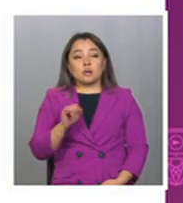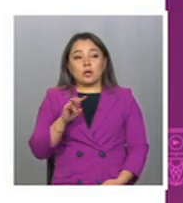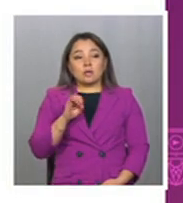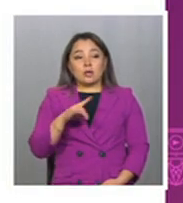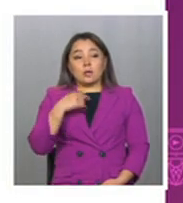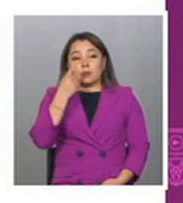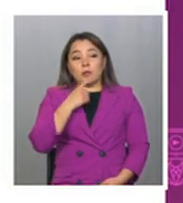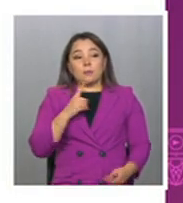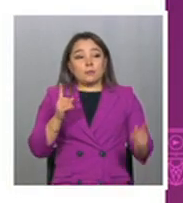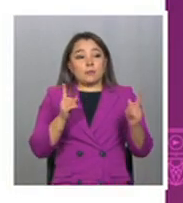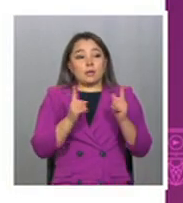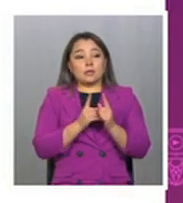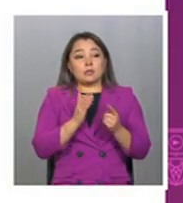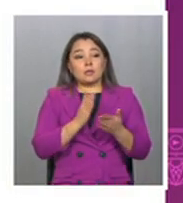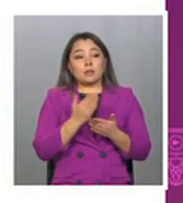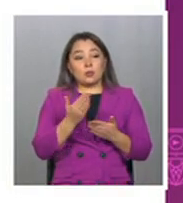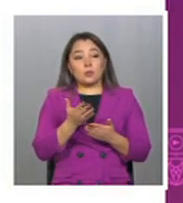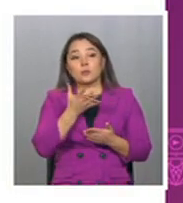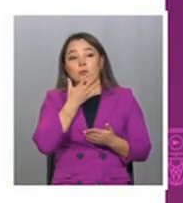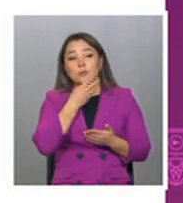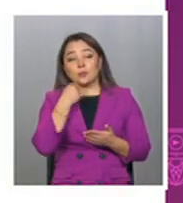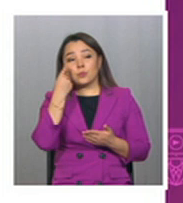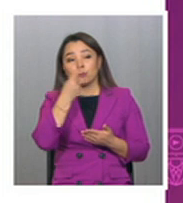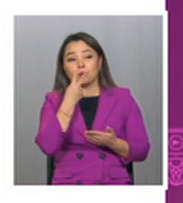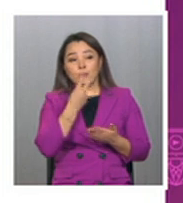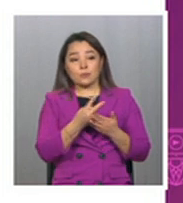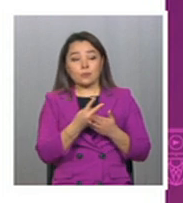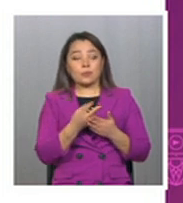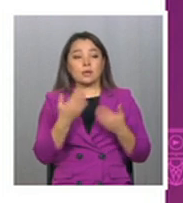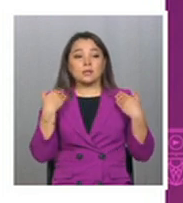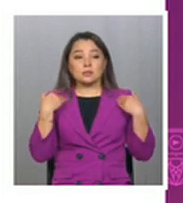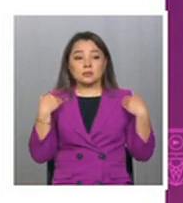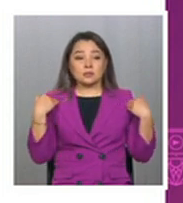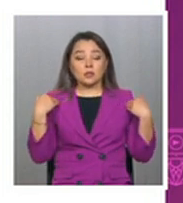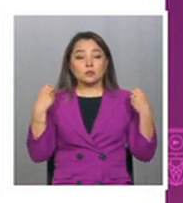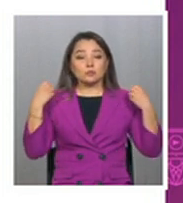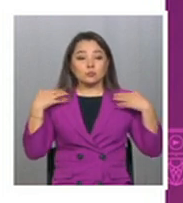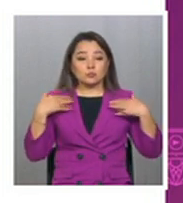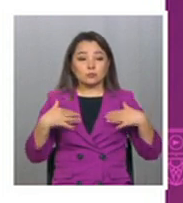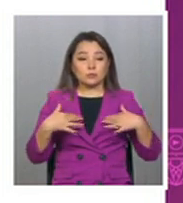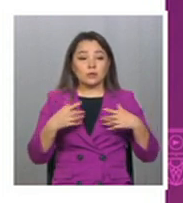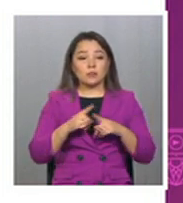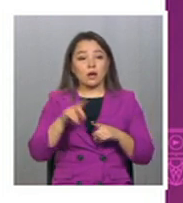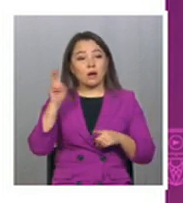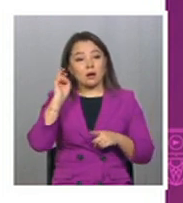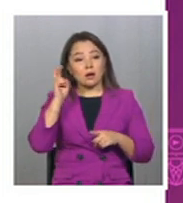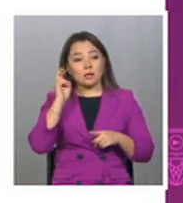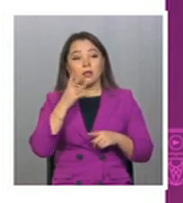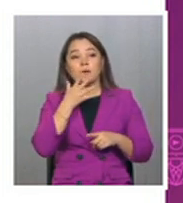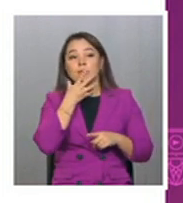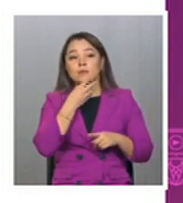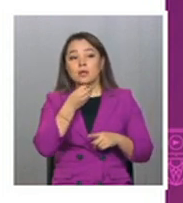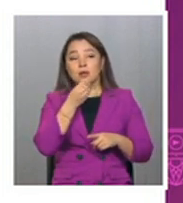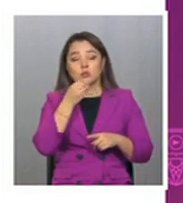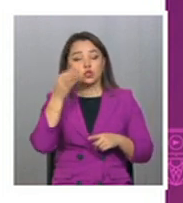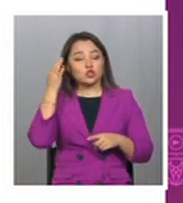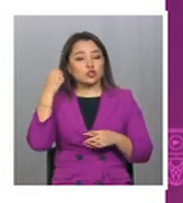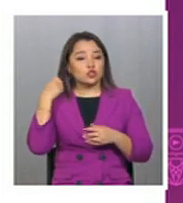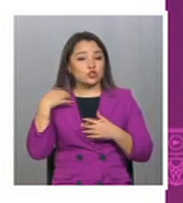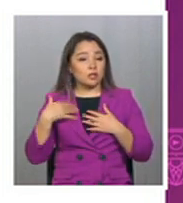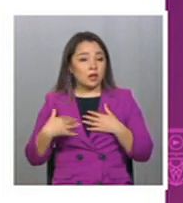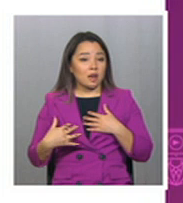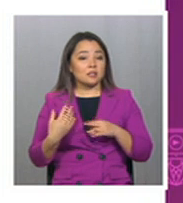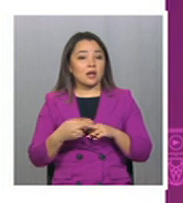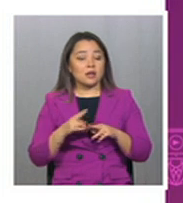бет-бебет отырған сүйкімді жүзіне, иығына, төгіліп түскен көмірдей қап-қара әсем қолаң шашына